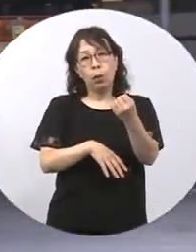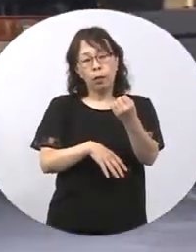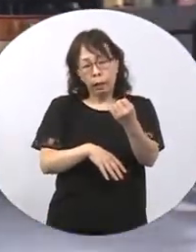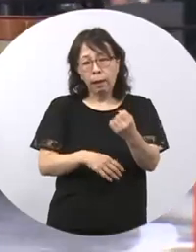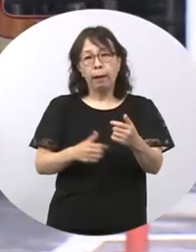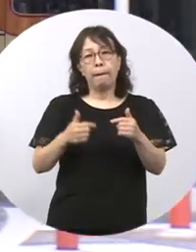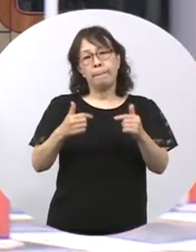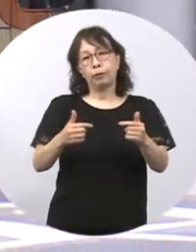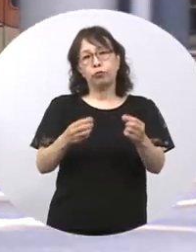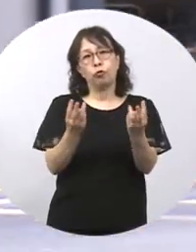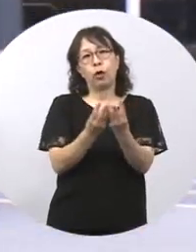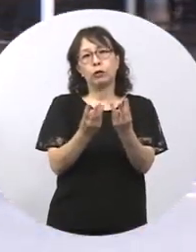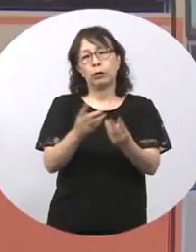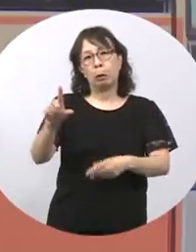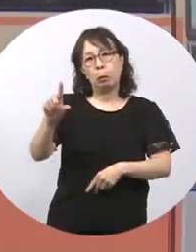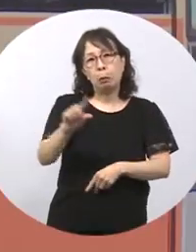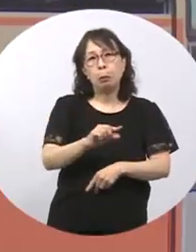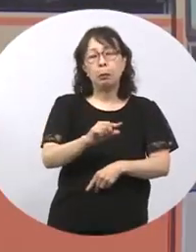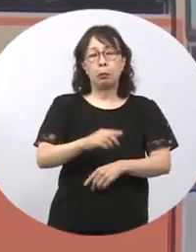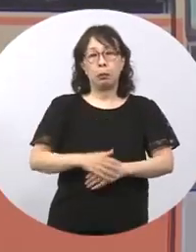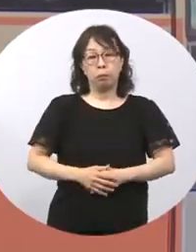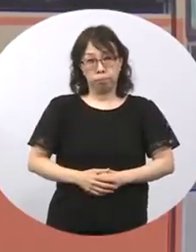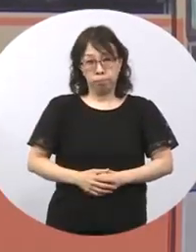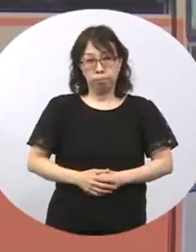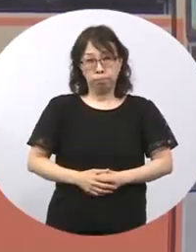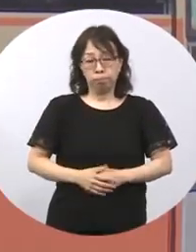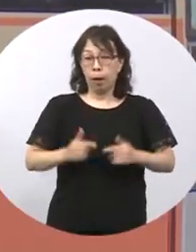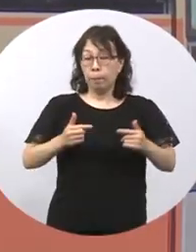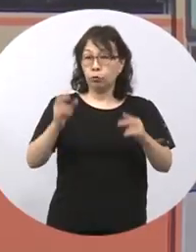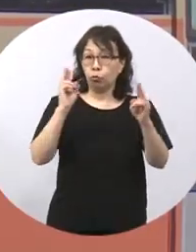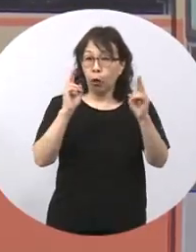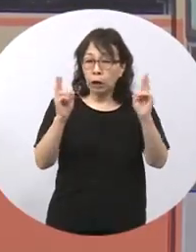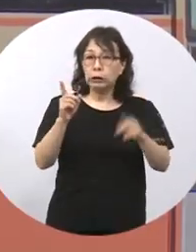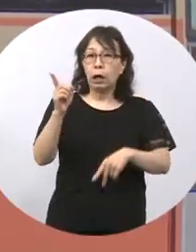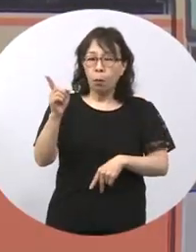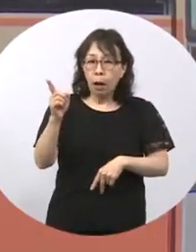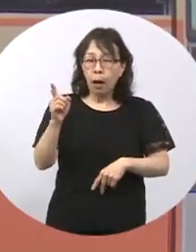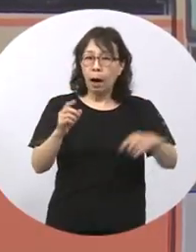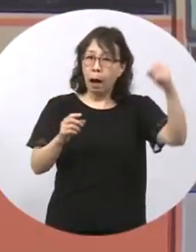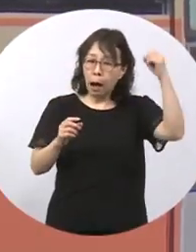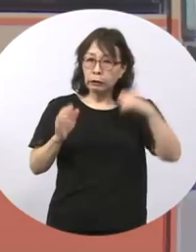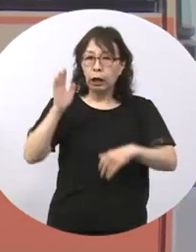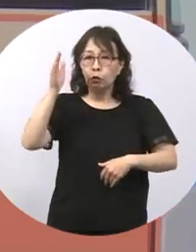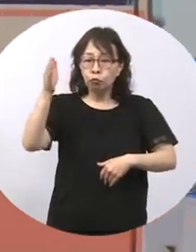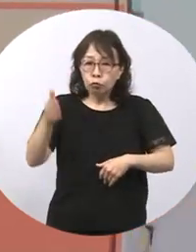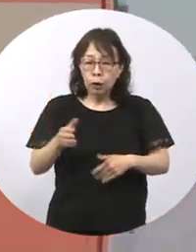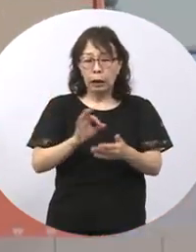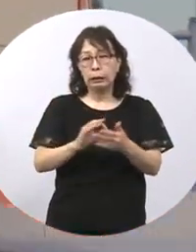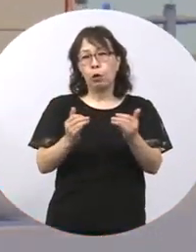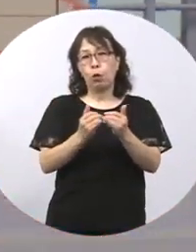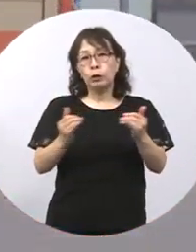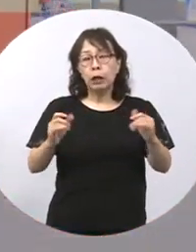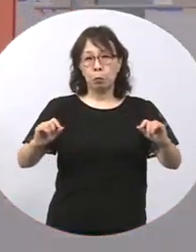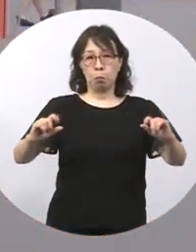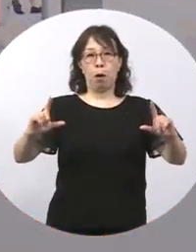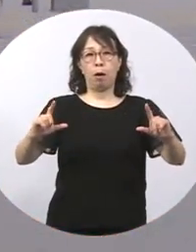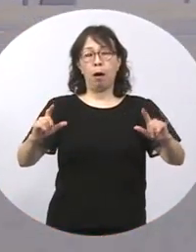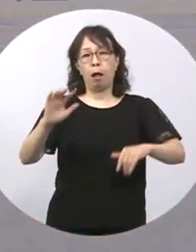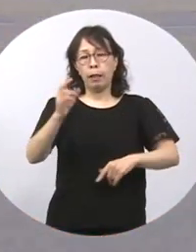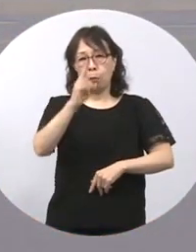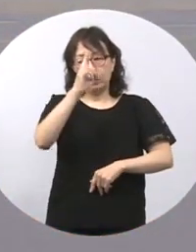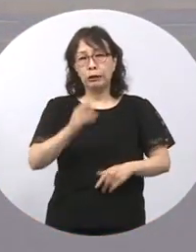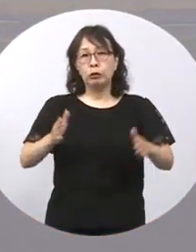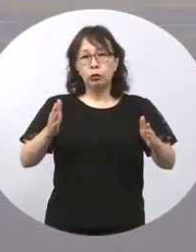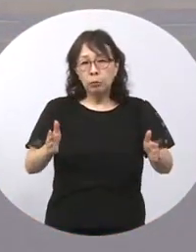減便が続いていることです。またバス事業者からは、朝夕の時間は利用者が多くても昼